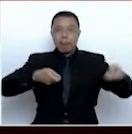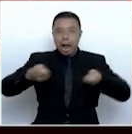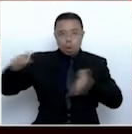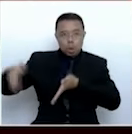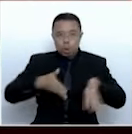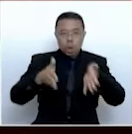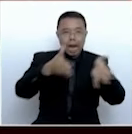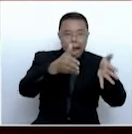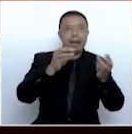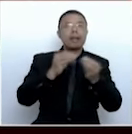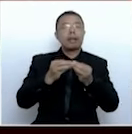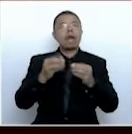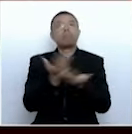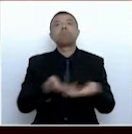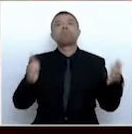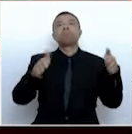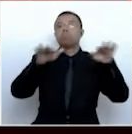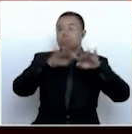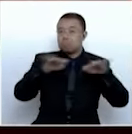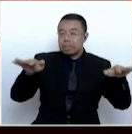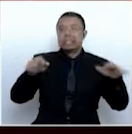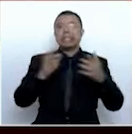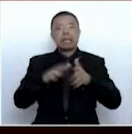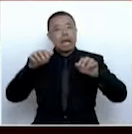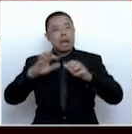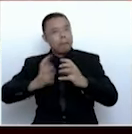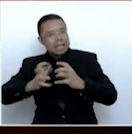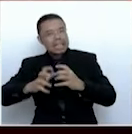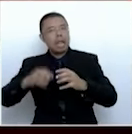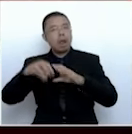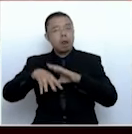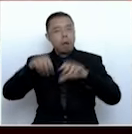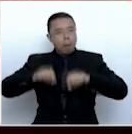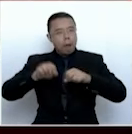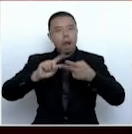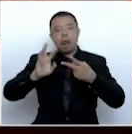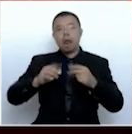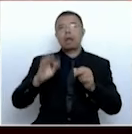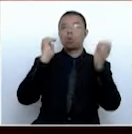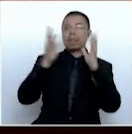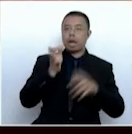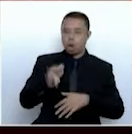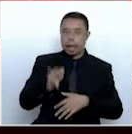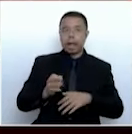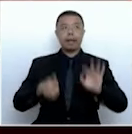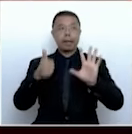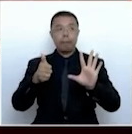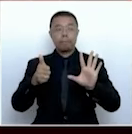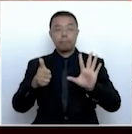dan mengoptimalkan waduk, kanal, pompa, serta taman dan hutan kota. Yang keenam,